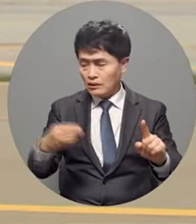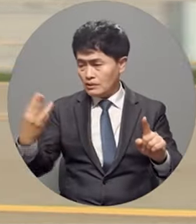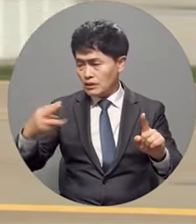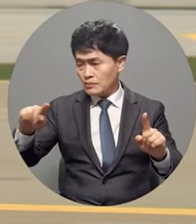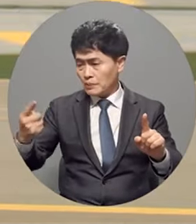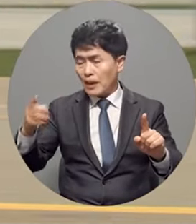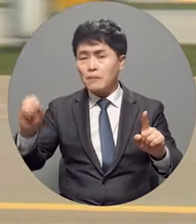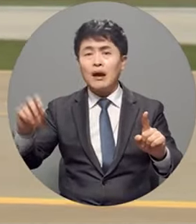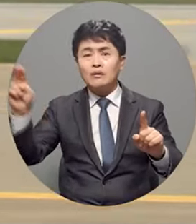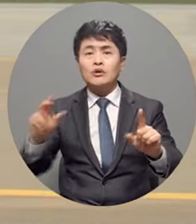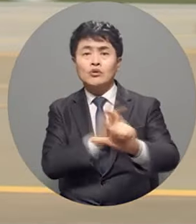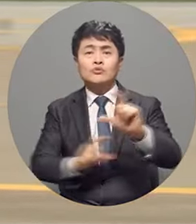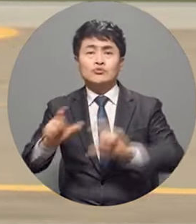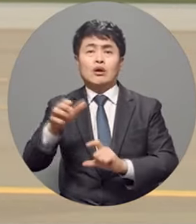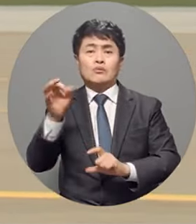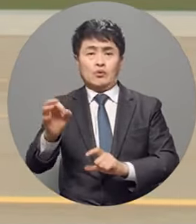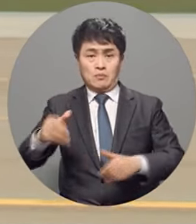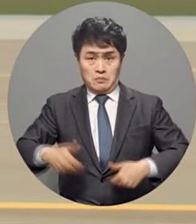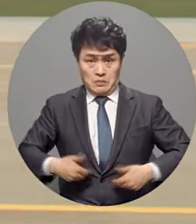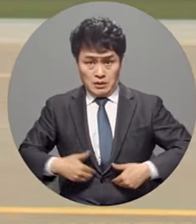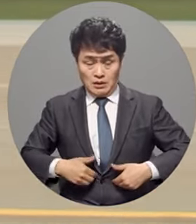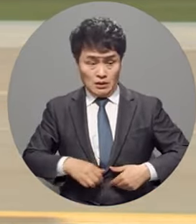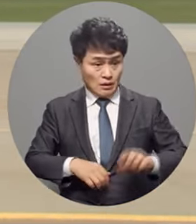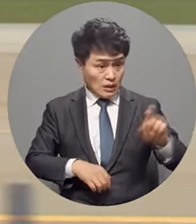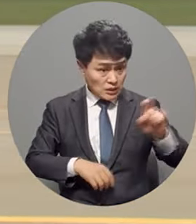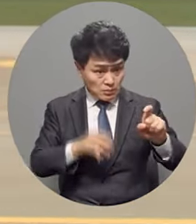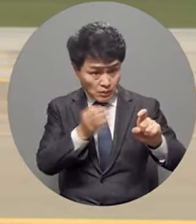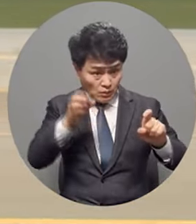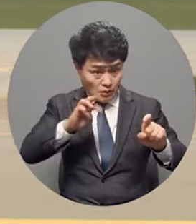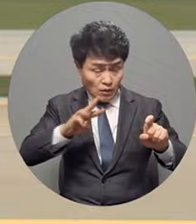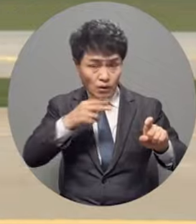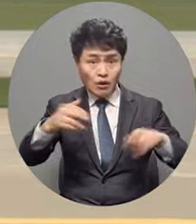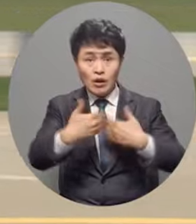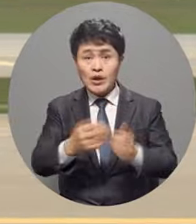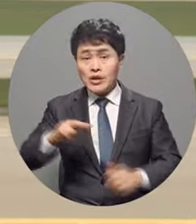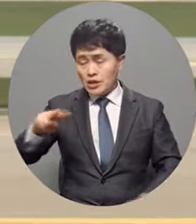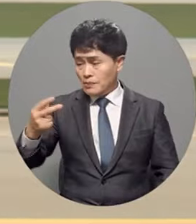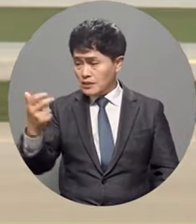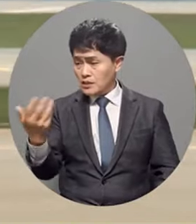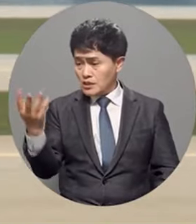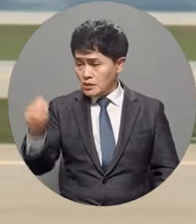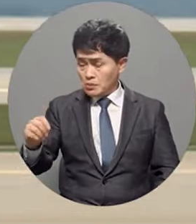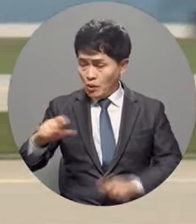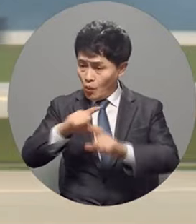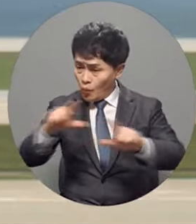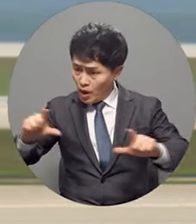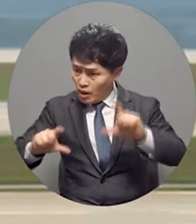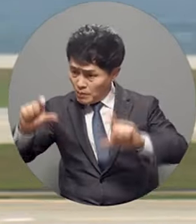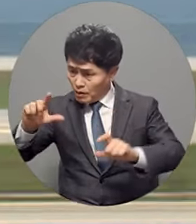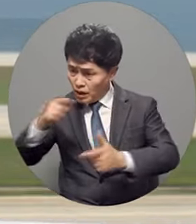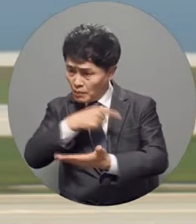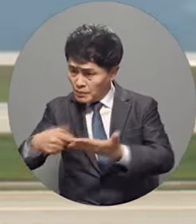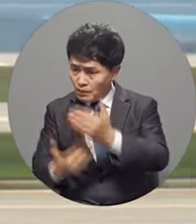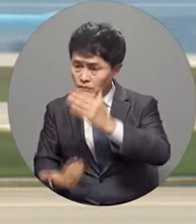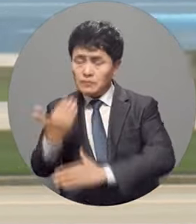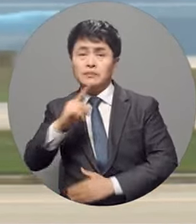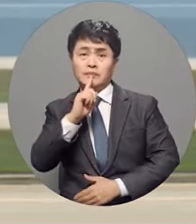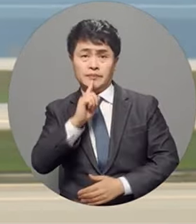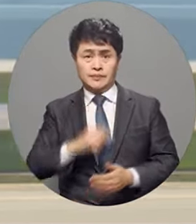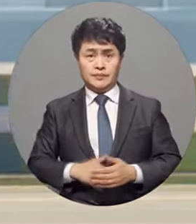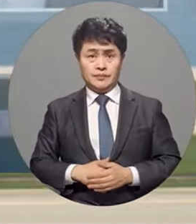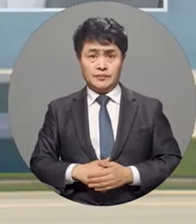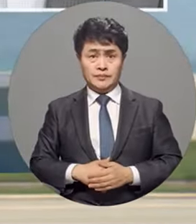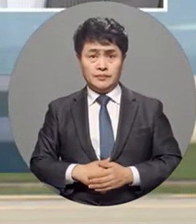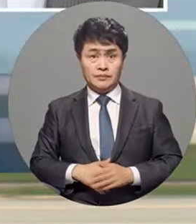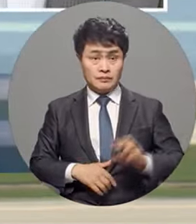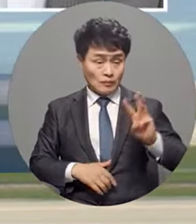3,100만 달러의 추가 비용이 들고 환율이 10원 오르면 전체 270억 원의 외화 평가 손실이 발생한다고 밝혔습니다.